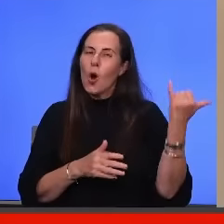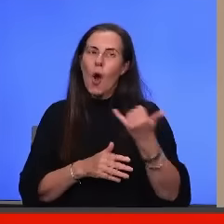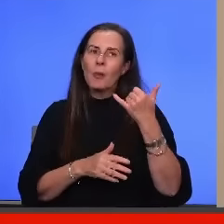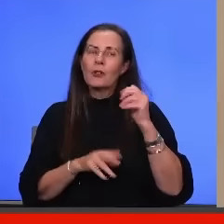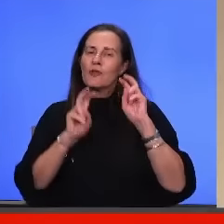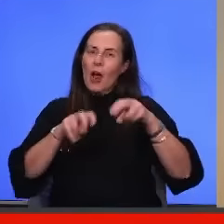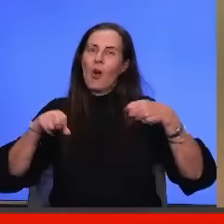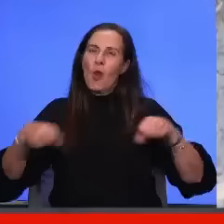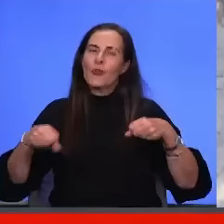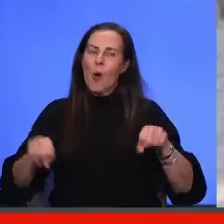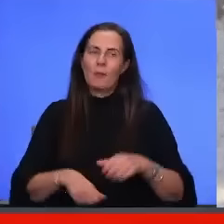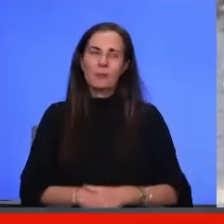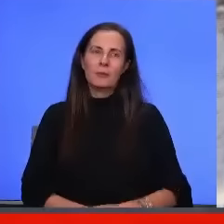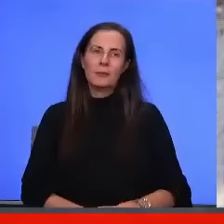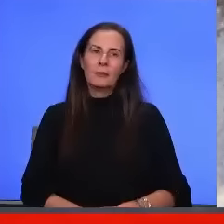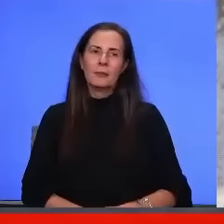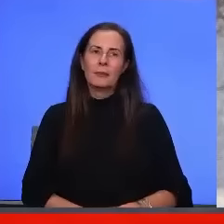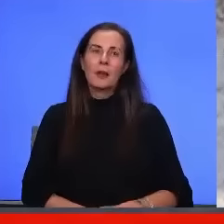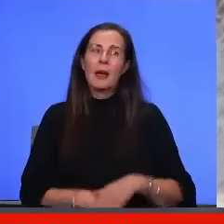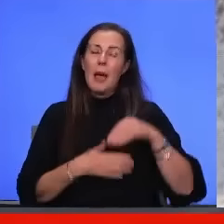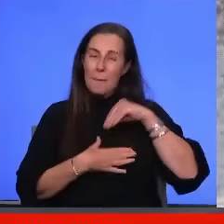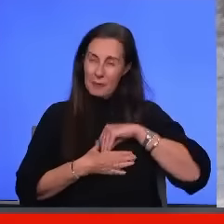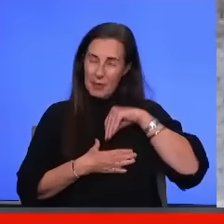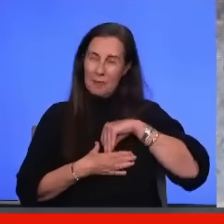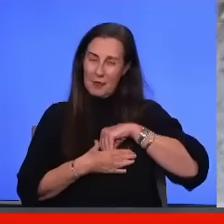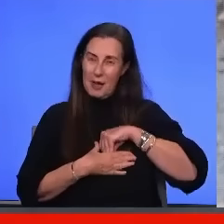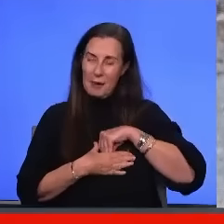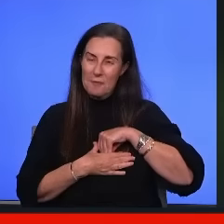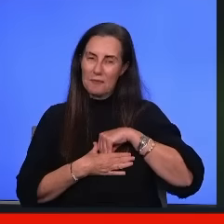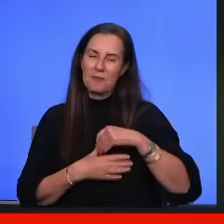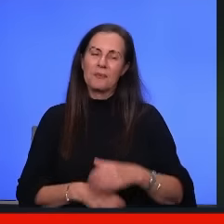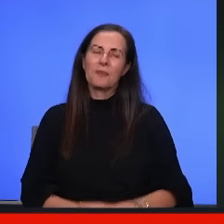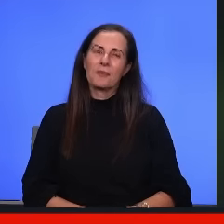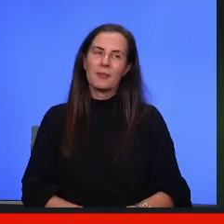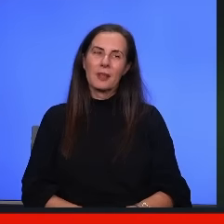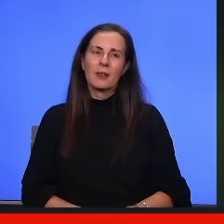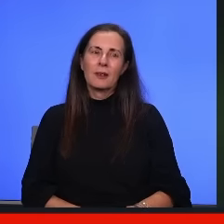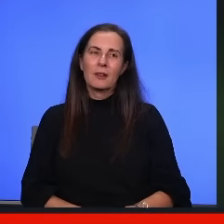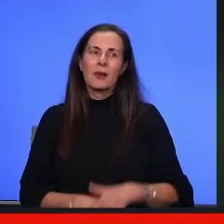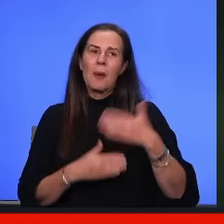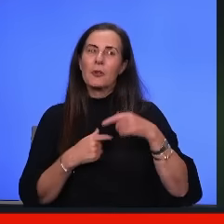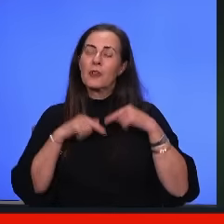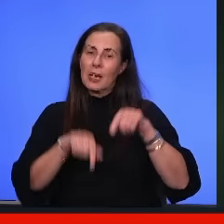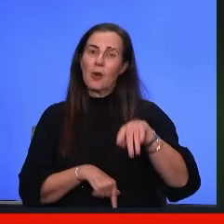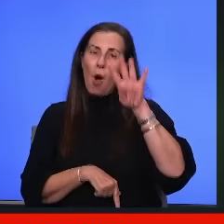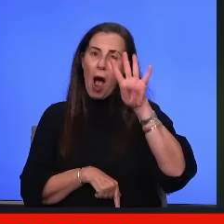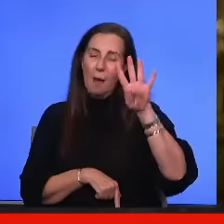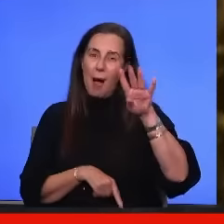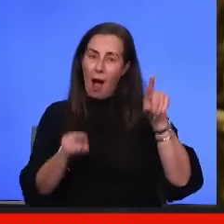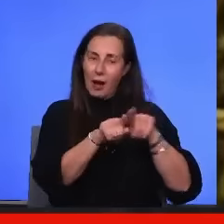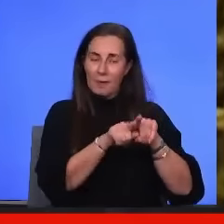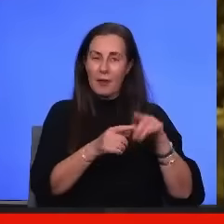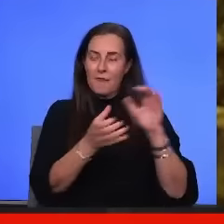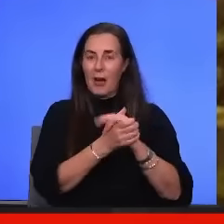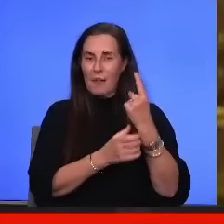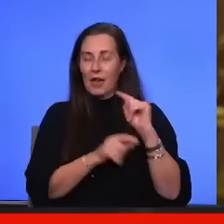על המסלול. בפנים, עמוק עמוק, בתוך נתיבי הלב. בסוף אנחנו הגענו לפה 4 אחים